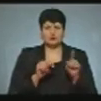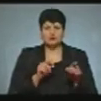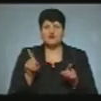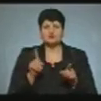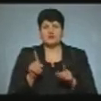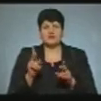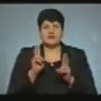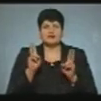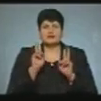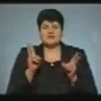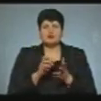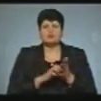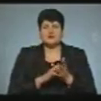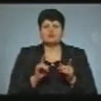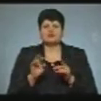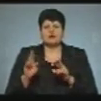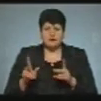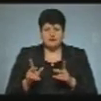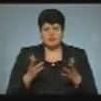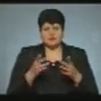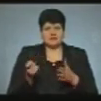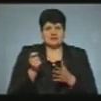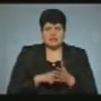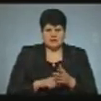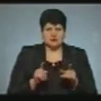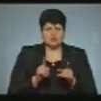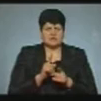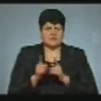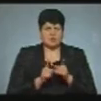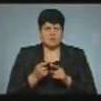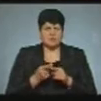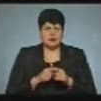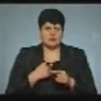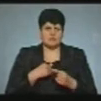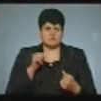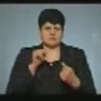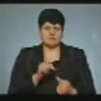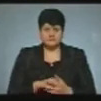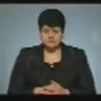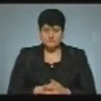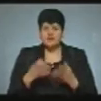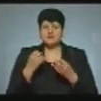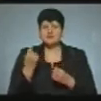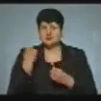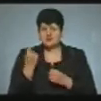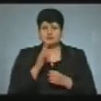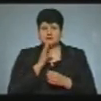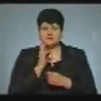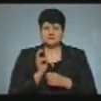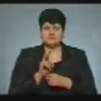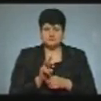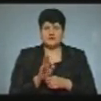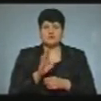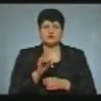чую. Я не знаю, правда, причина, що і як, але щоб якесь там закриття чи реформація, то дуже противник. Ще одна відвідувачка аптеки Віра